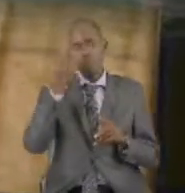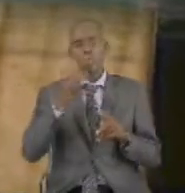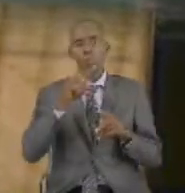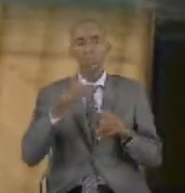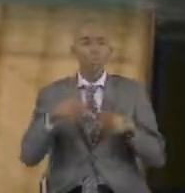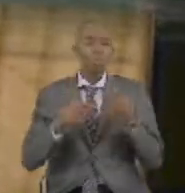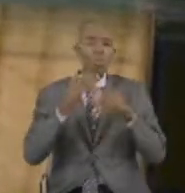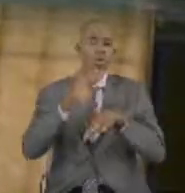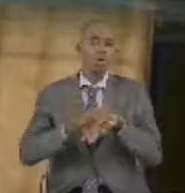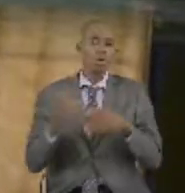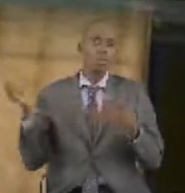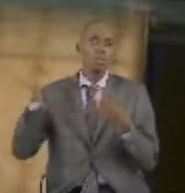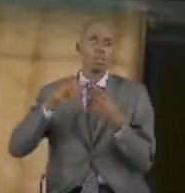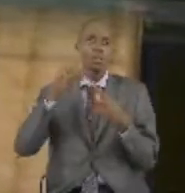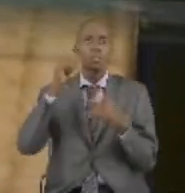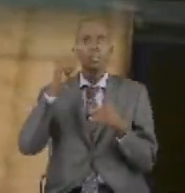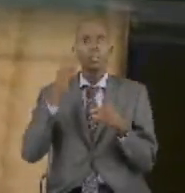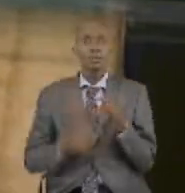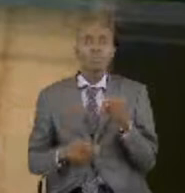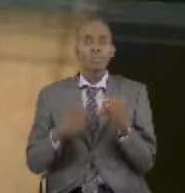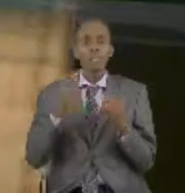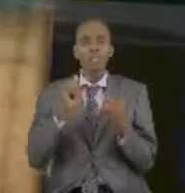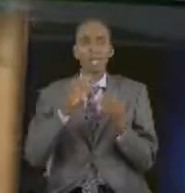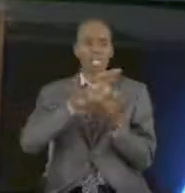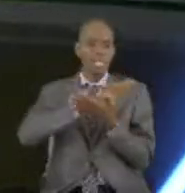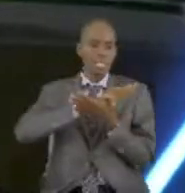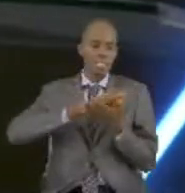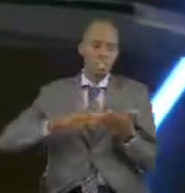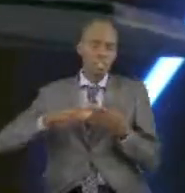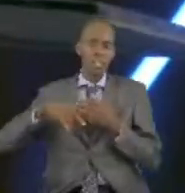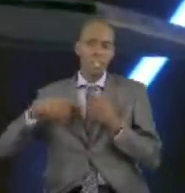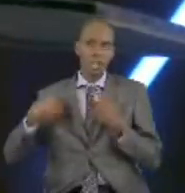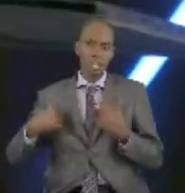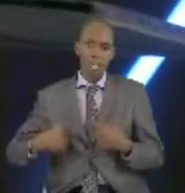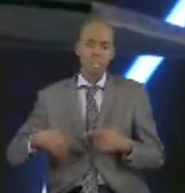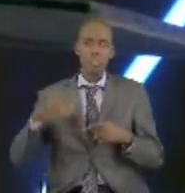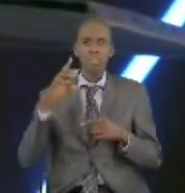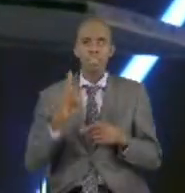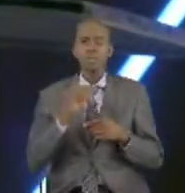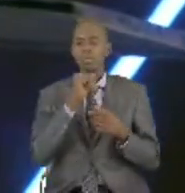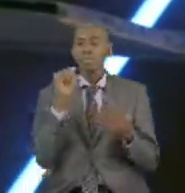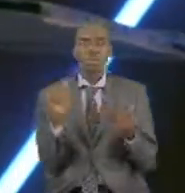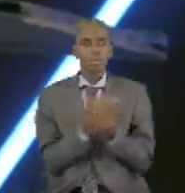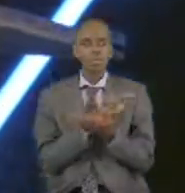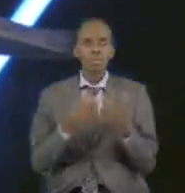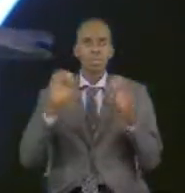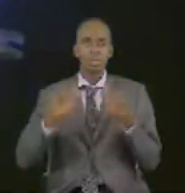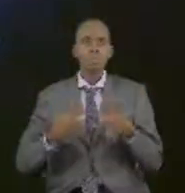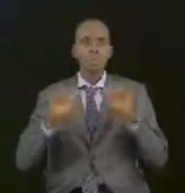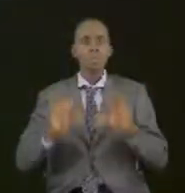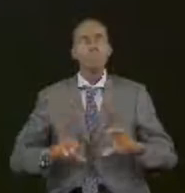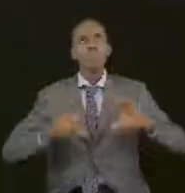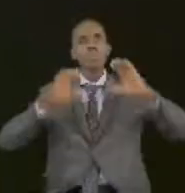jusqu'à la fin la consécration investir d'un coeur l'avait